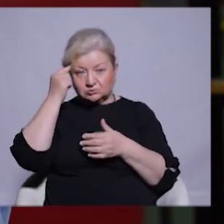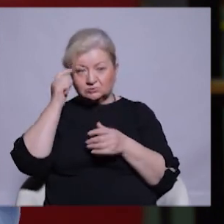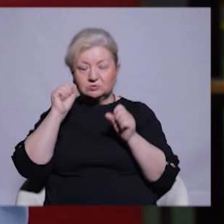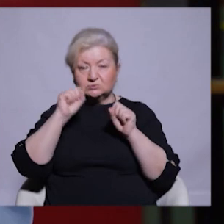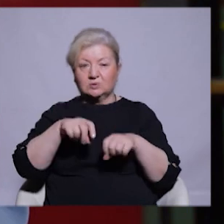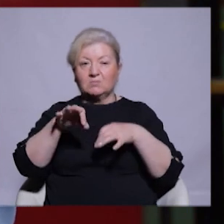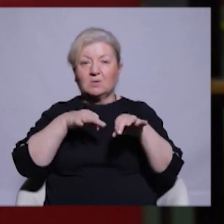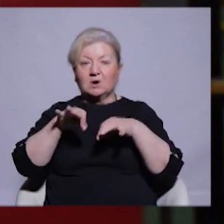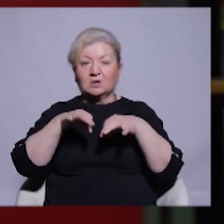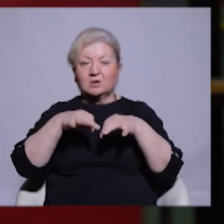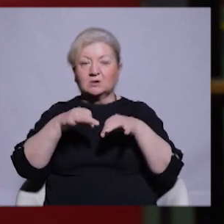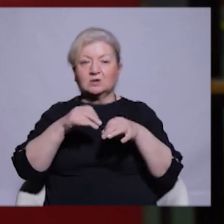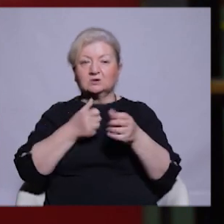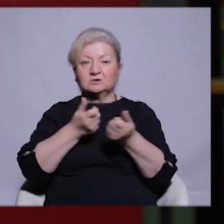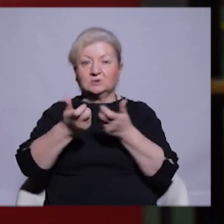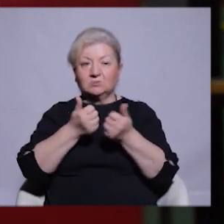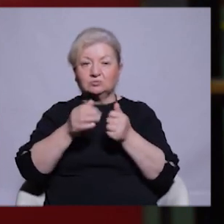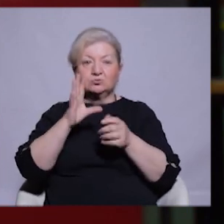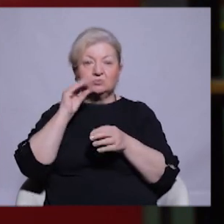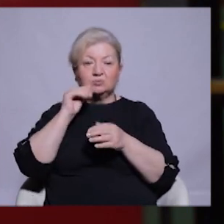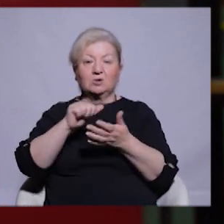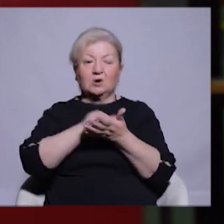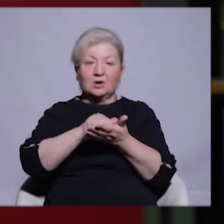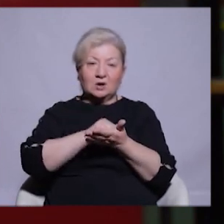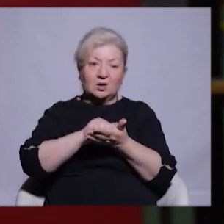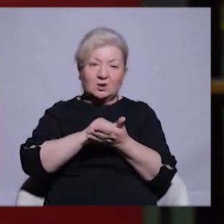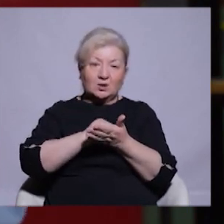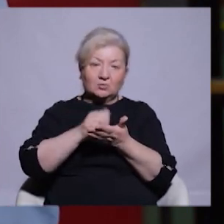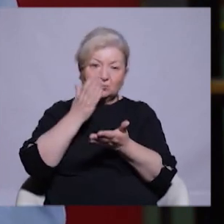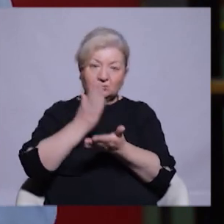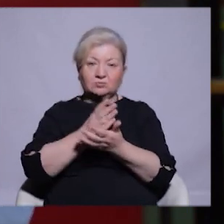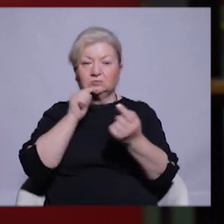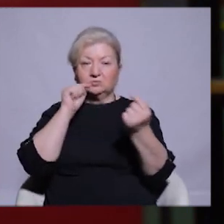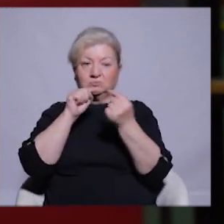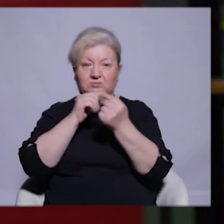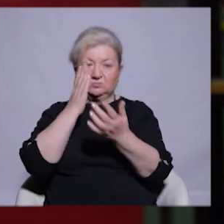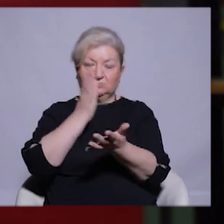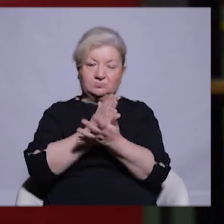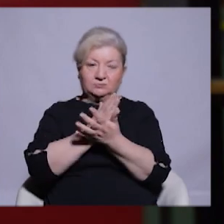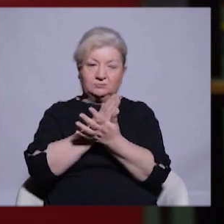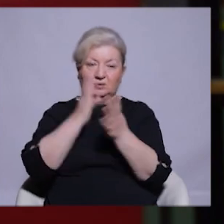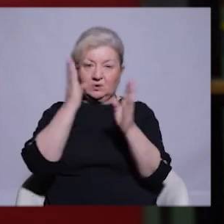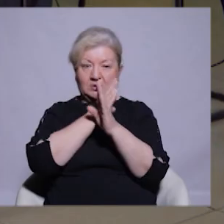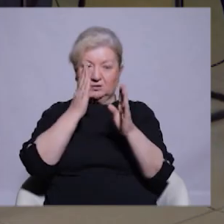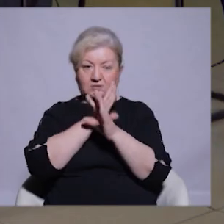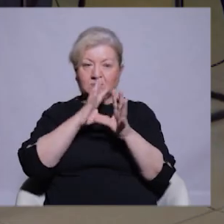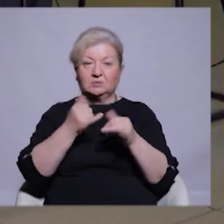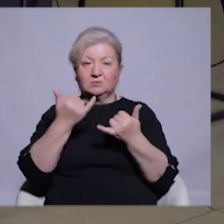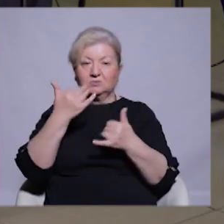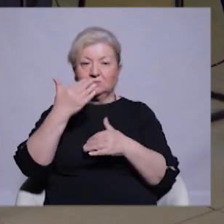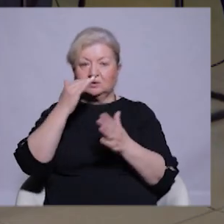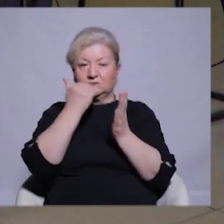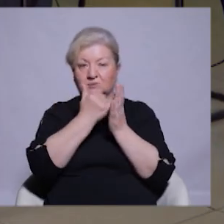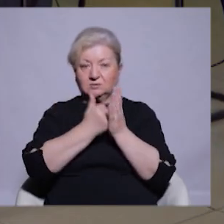შევძელით მანქანის სიჩქარის გამოთვლა იმ შემთხვევაშიც კი, როდესაც ხახუნი და ჰაერის წინაღობა უკვე მოქმედებდა.